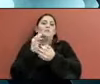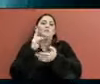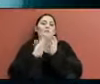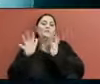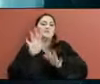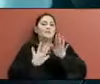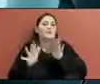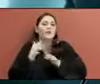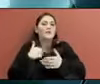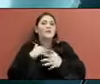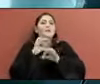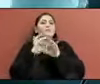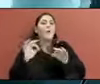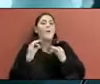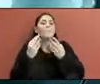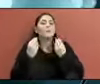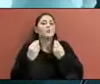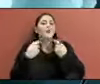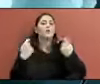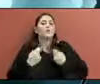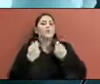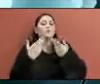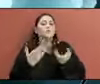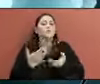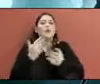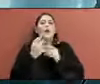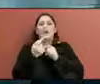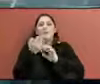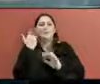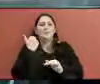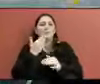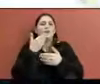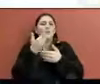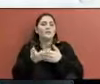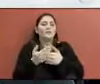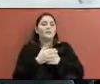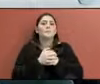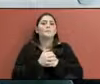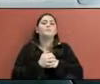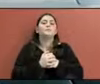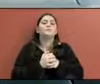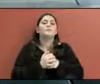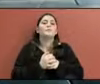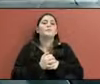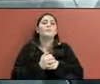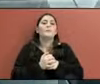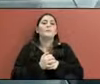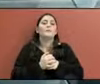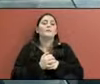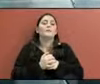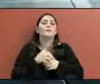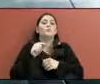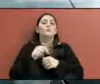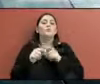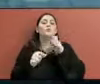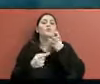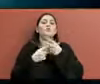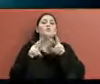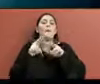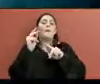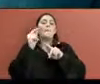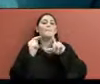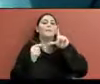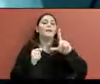çalıştık Covid sürecinde. Yine az önce bahsettim. Cemil Meriç'e biz çok az değindik ama evet, burada Cemil Meriç'i